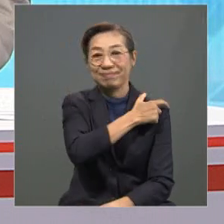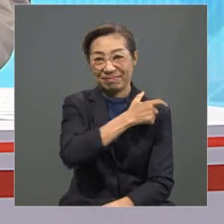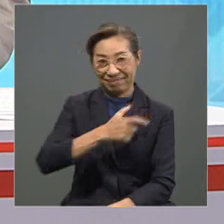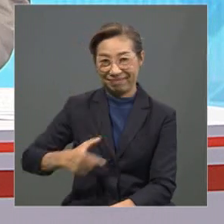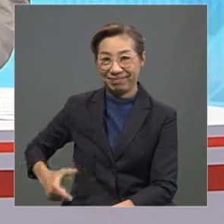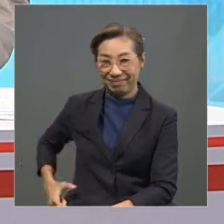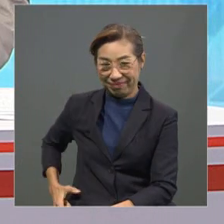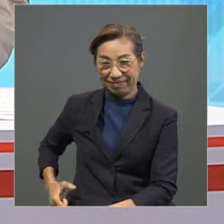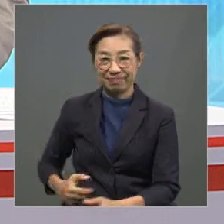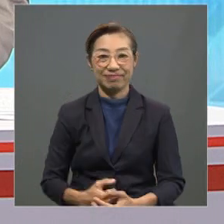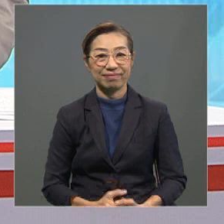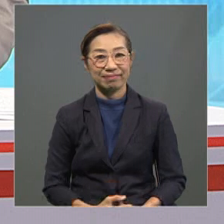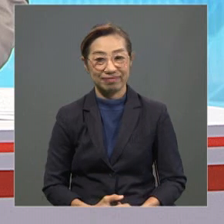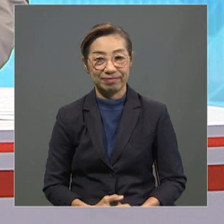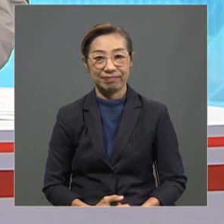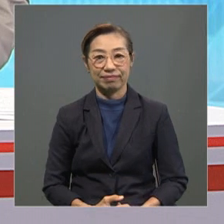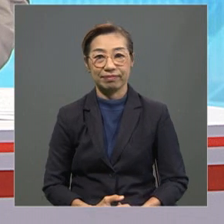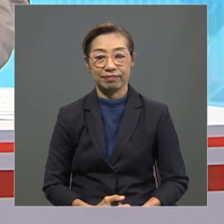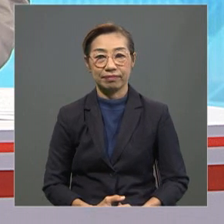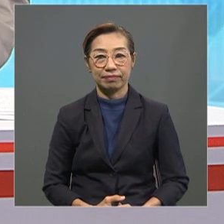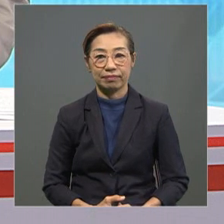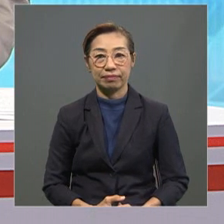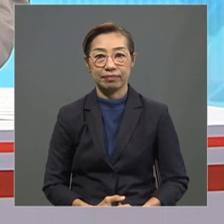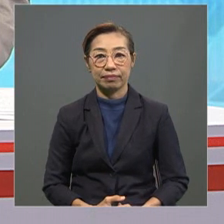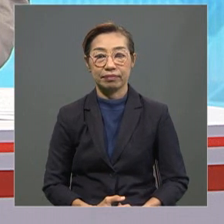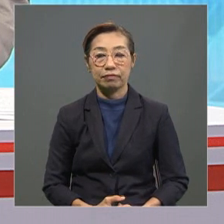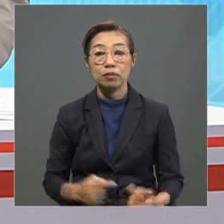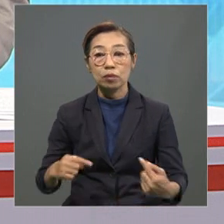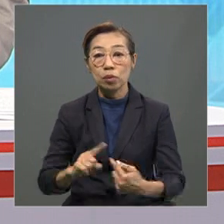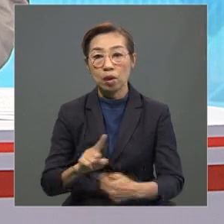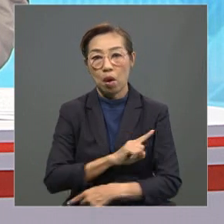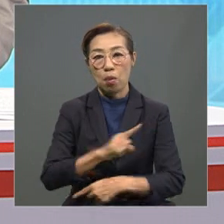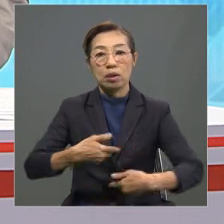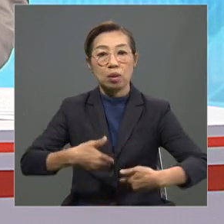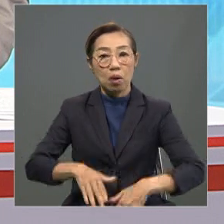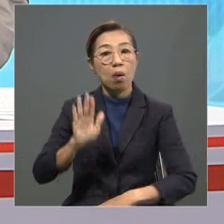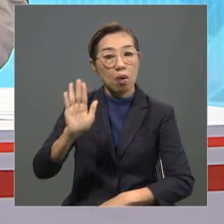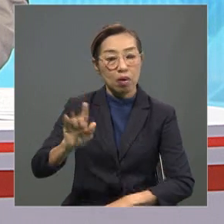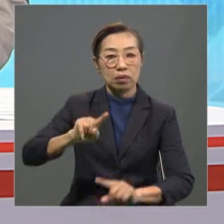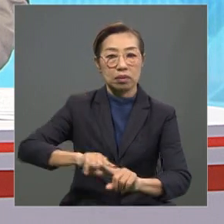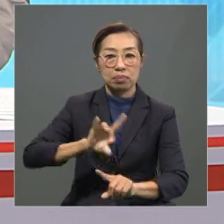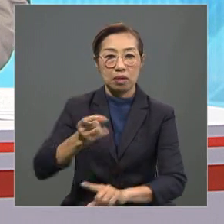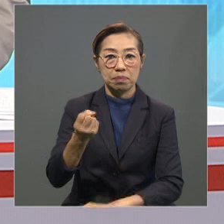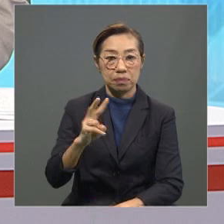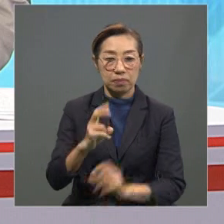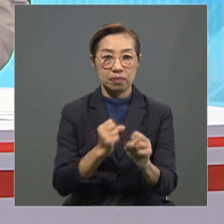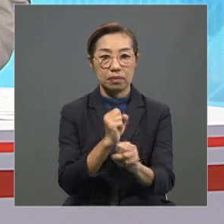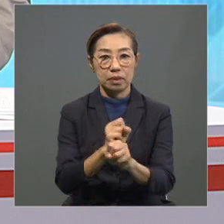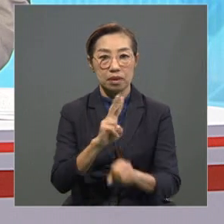พระบรมราชินีนาถพระบรมราชชนนีพันปีหลวงนี่ในวันเฉลิมพระชมพรรษา 12สิงหาคม